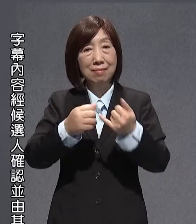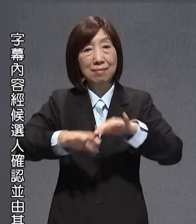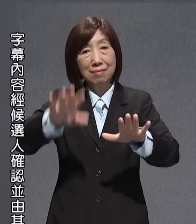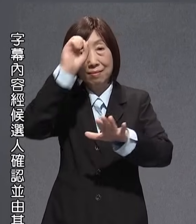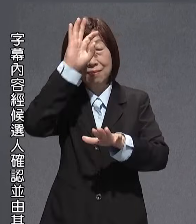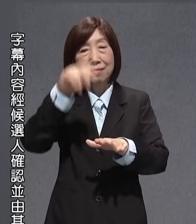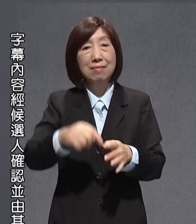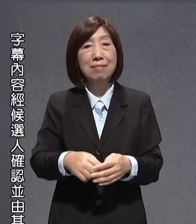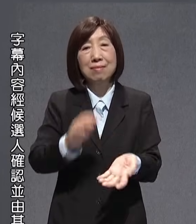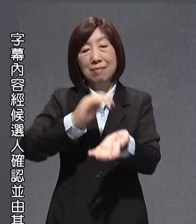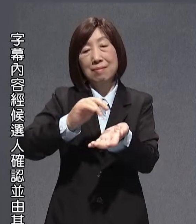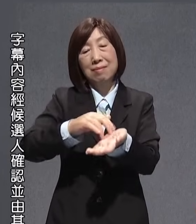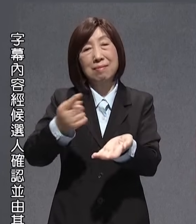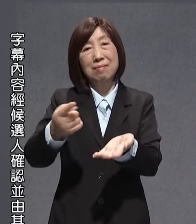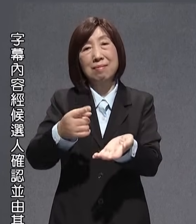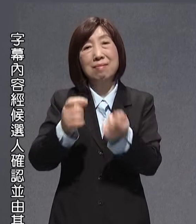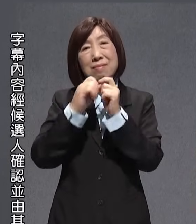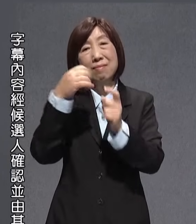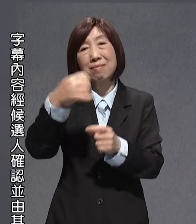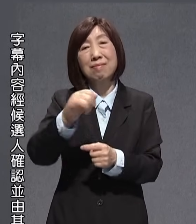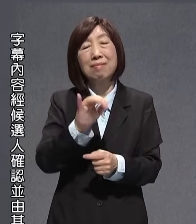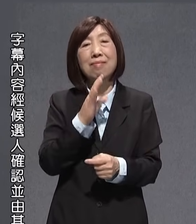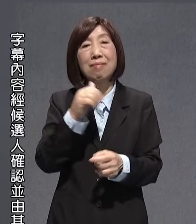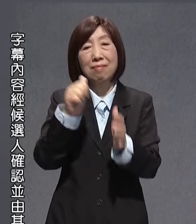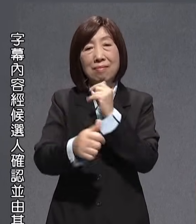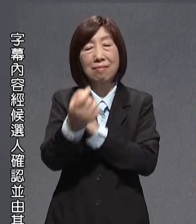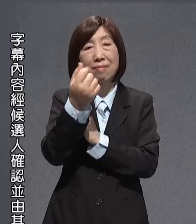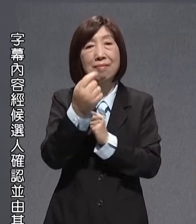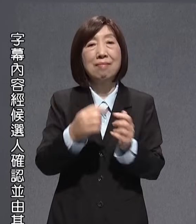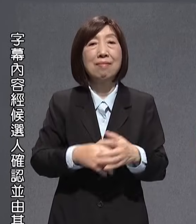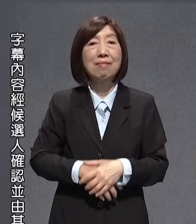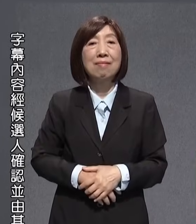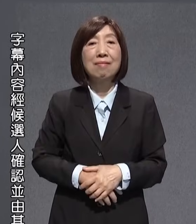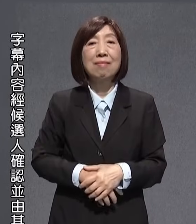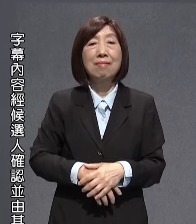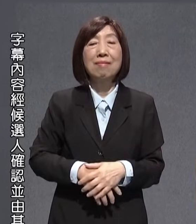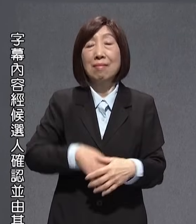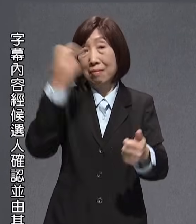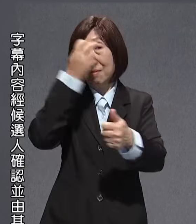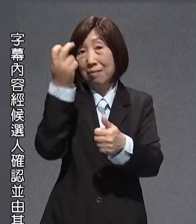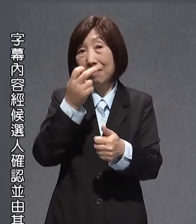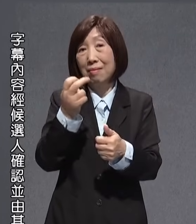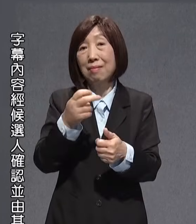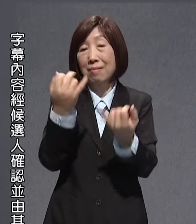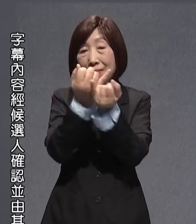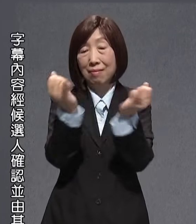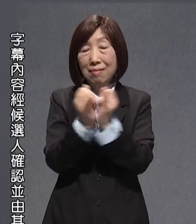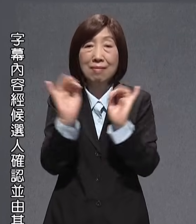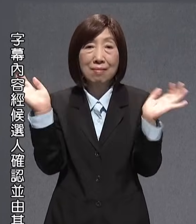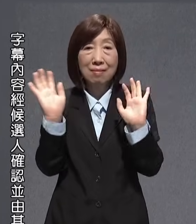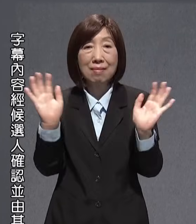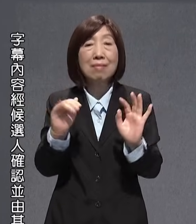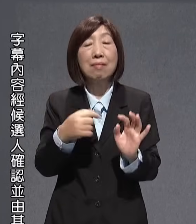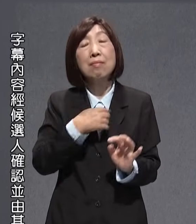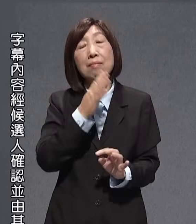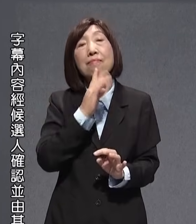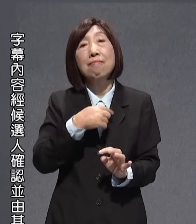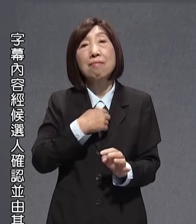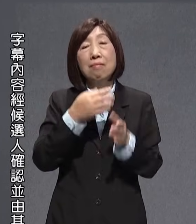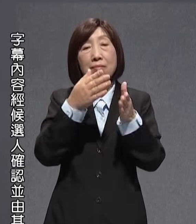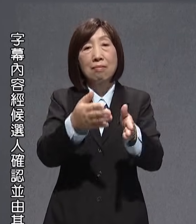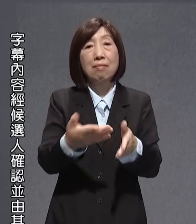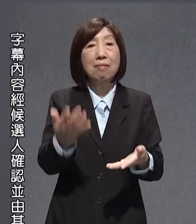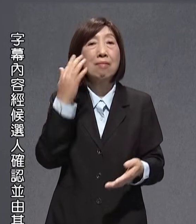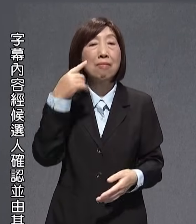政这边，医疗环境不好，少子化作者管理不啦，但是照顾妇幼是咱的责任。我会补助冻卵